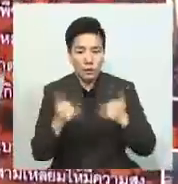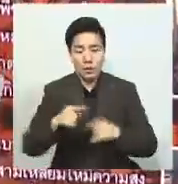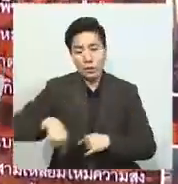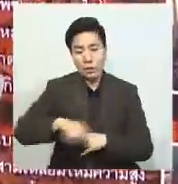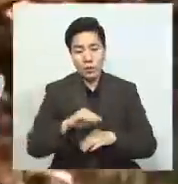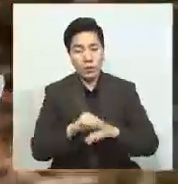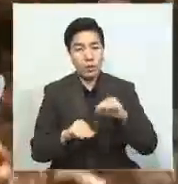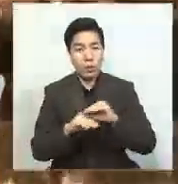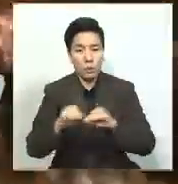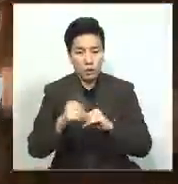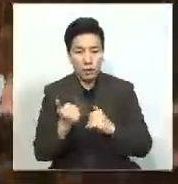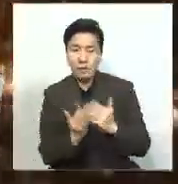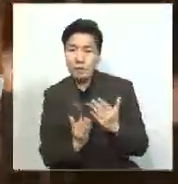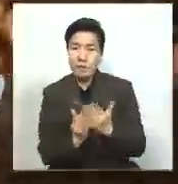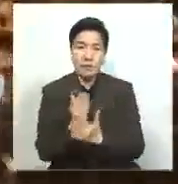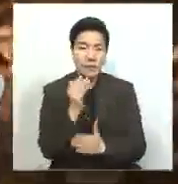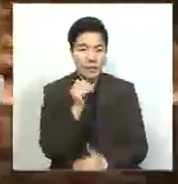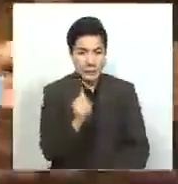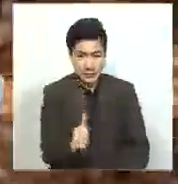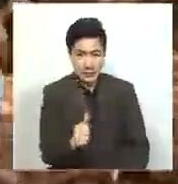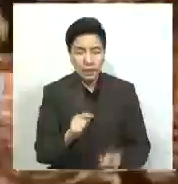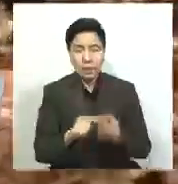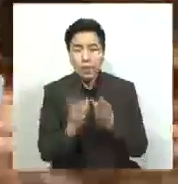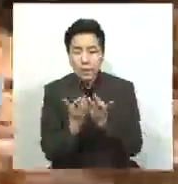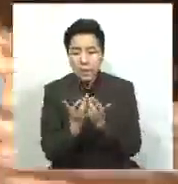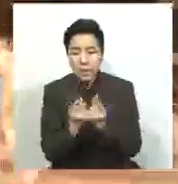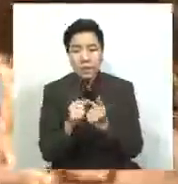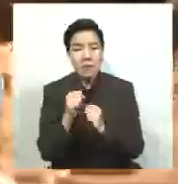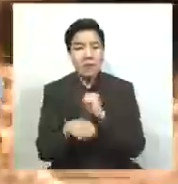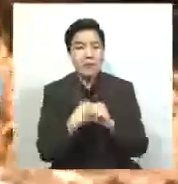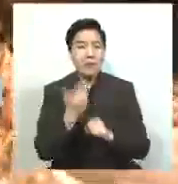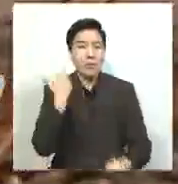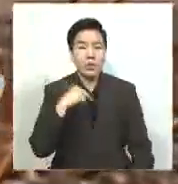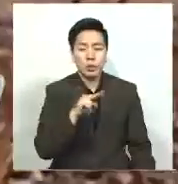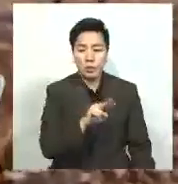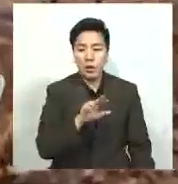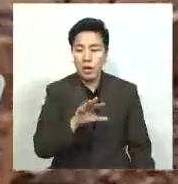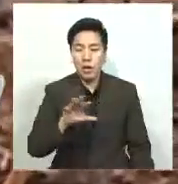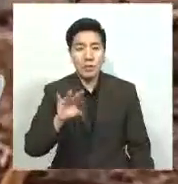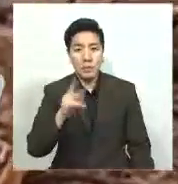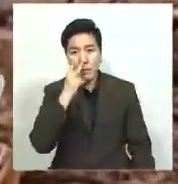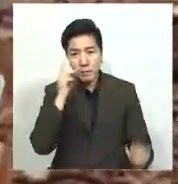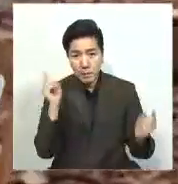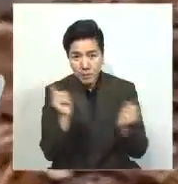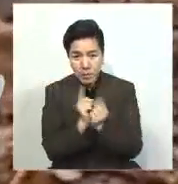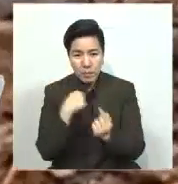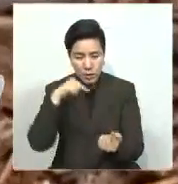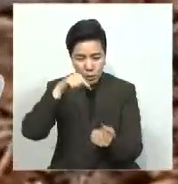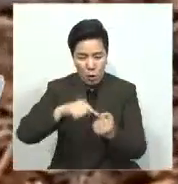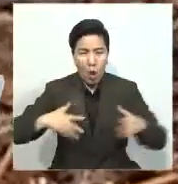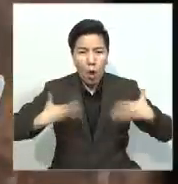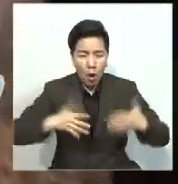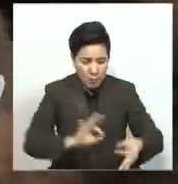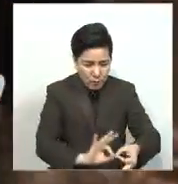งการนี้ถือว่าประสบความสำเร็จเป็นอย่างดีนะคะจากตัวเลขเมื่อปี2558ก็พบว่ามีจุดฮอตสปอตหรือว่